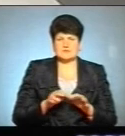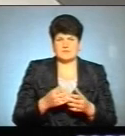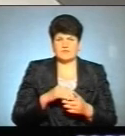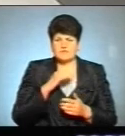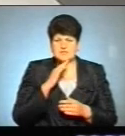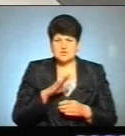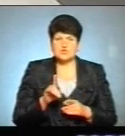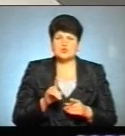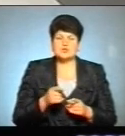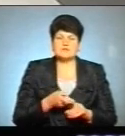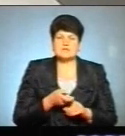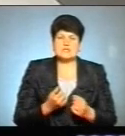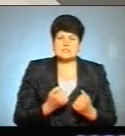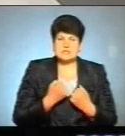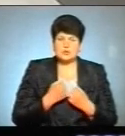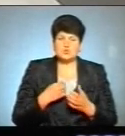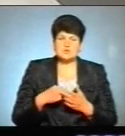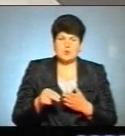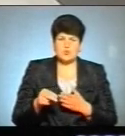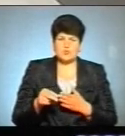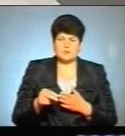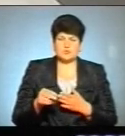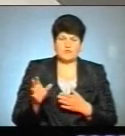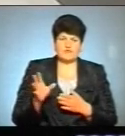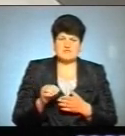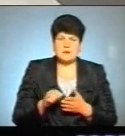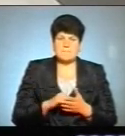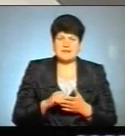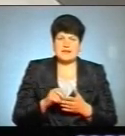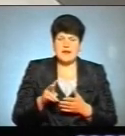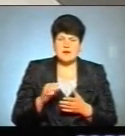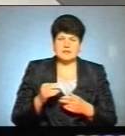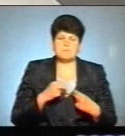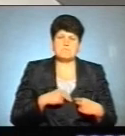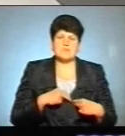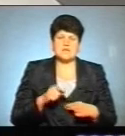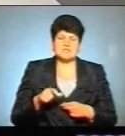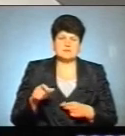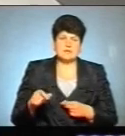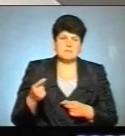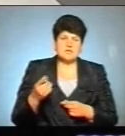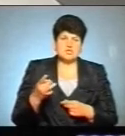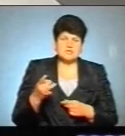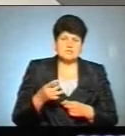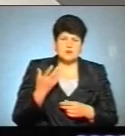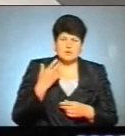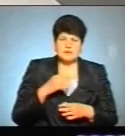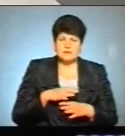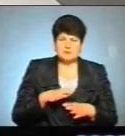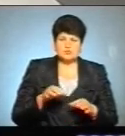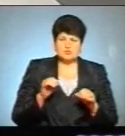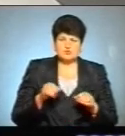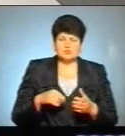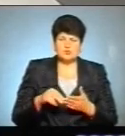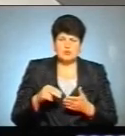стосується захисних, то закуплено всі матеріали. Працівники в перші рази, коли не було можливості